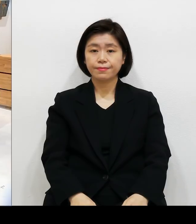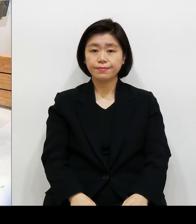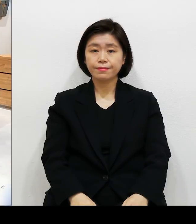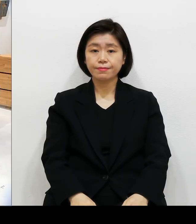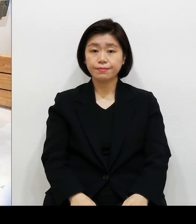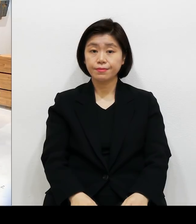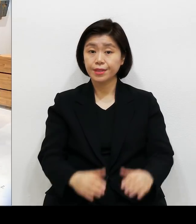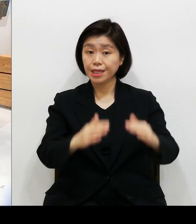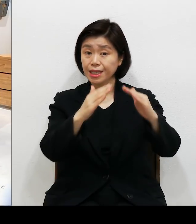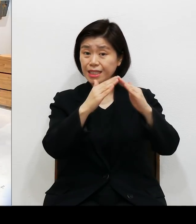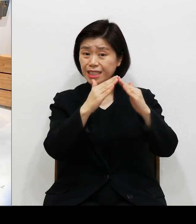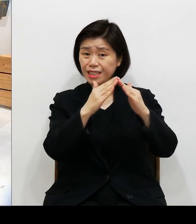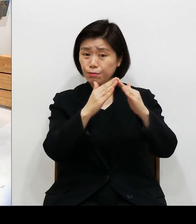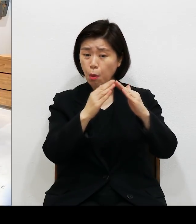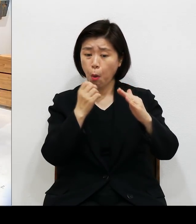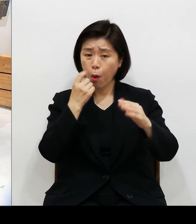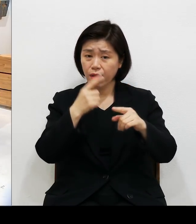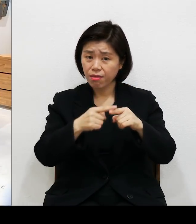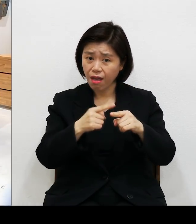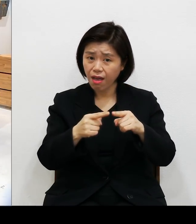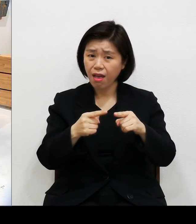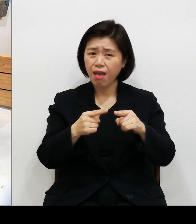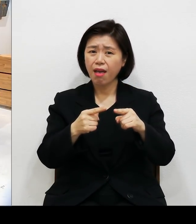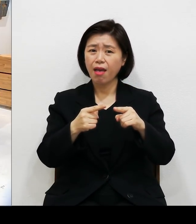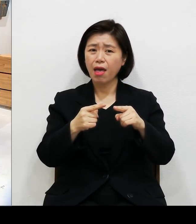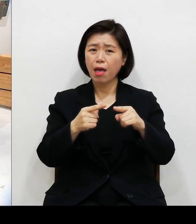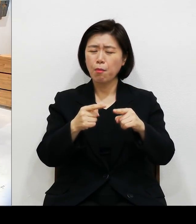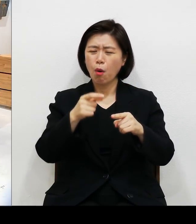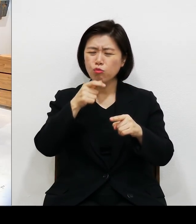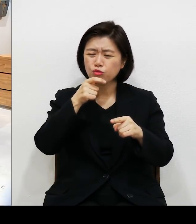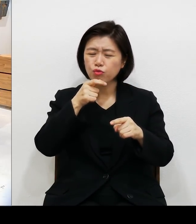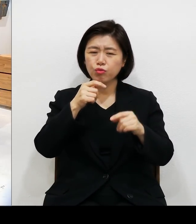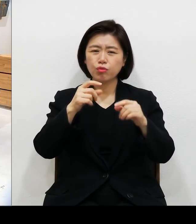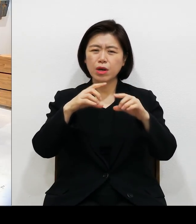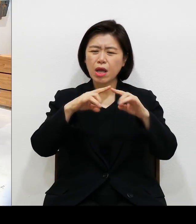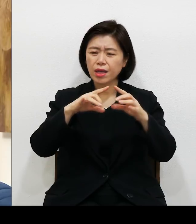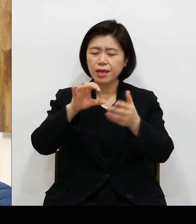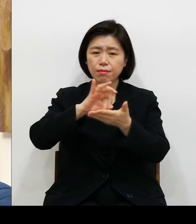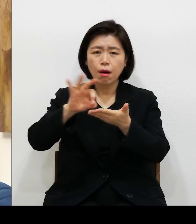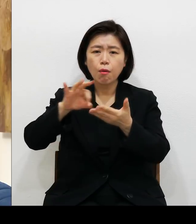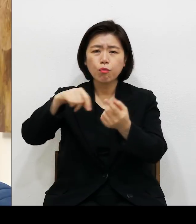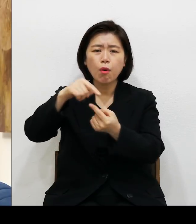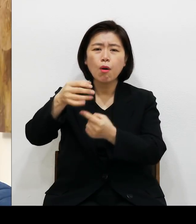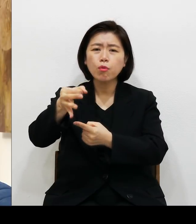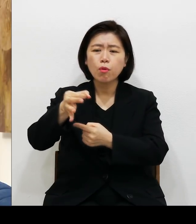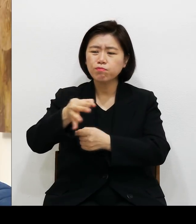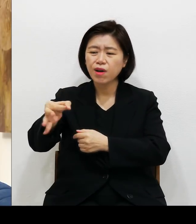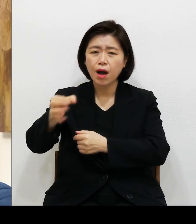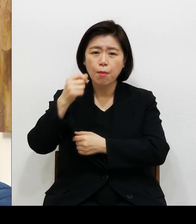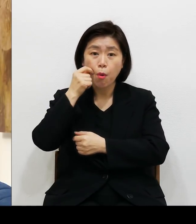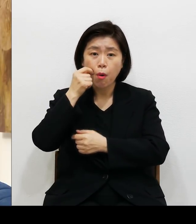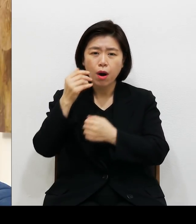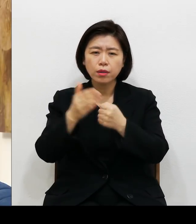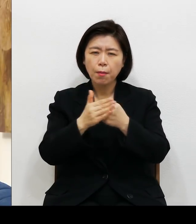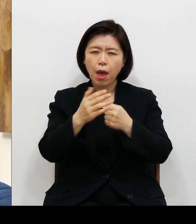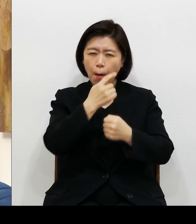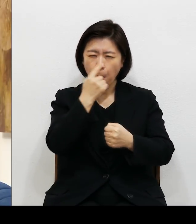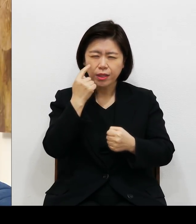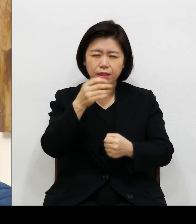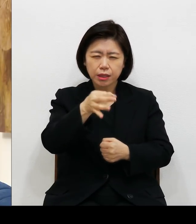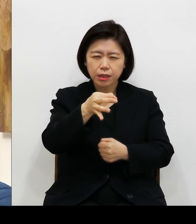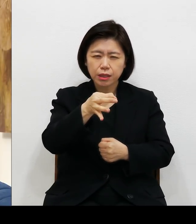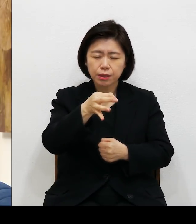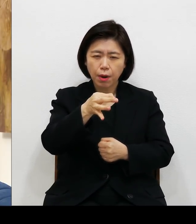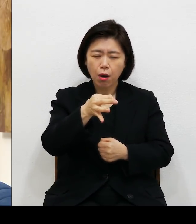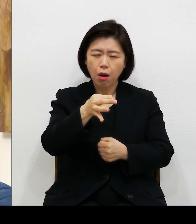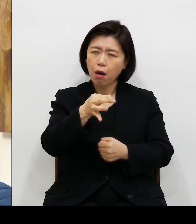그 집도 고정적으로 이제 나가야 되는 비용들이 뭐 있잖아요. 월세도 못 내고 관리비도 네. 못 내면서 점점 그 보증금이 까여 나간 거죠. 네, 네. 보증금이 비싼 집도